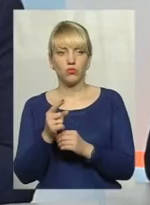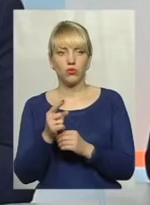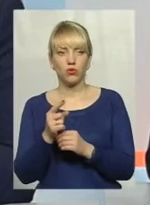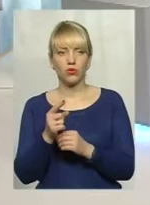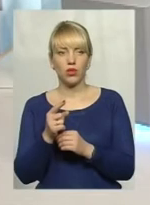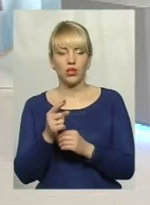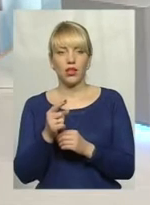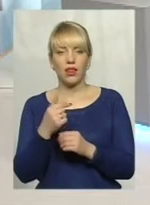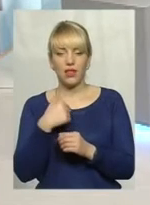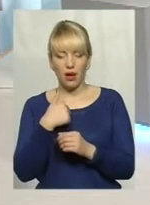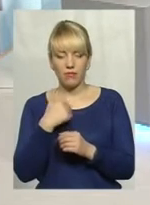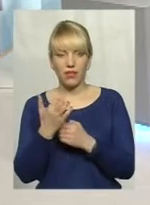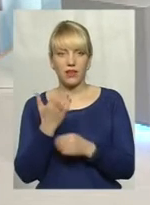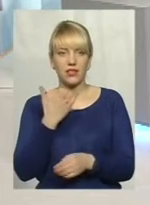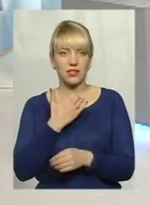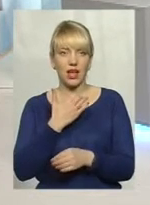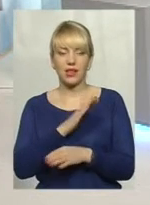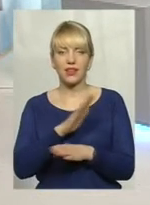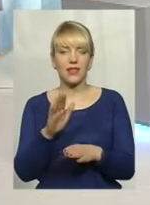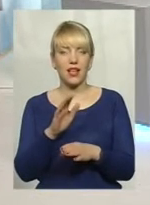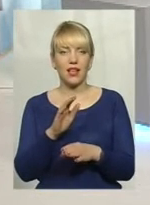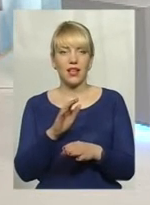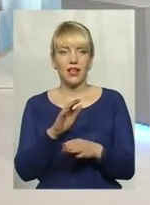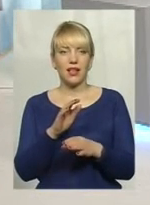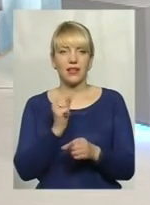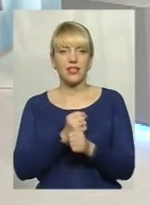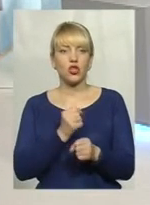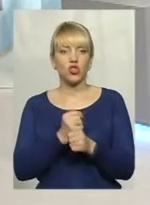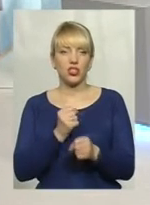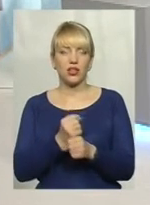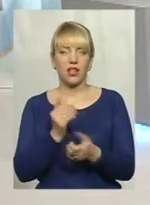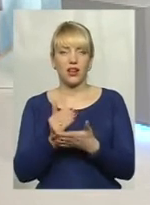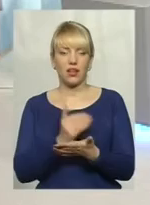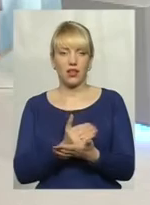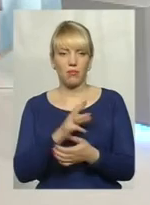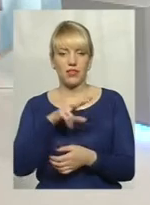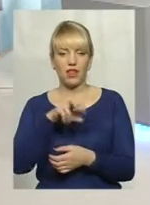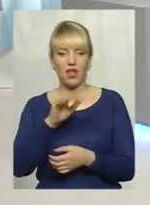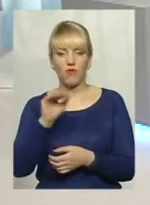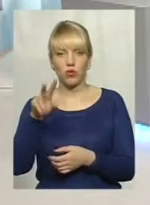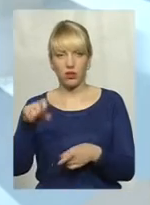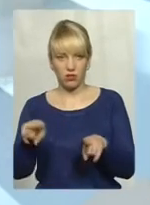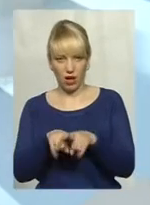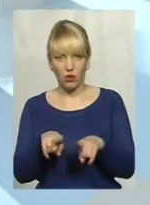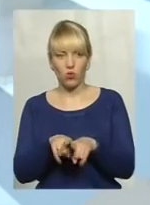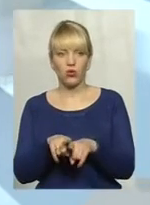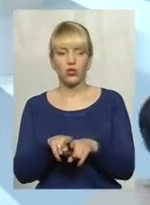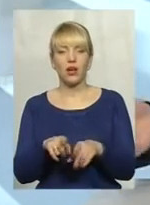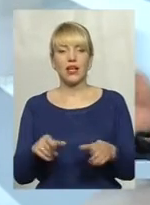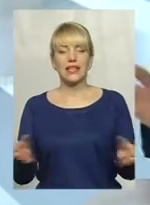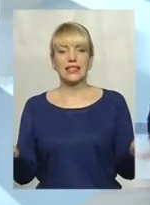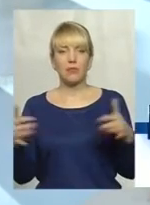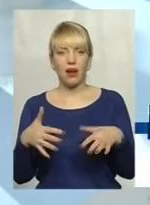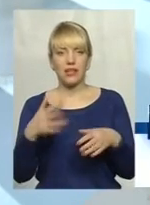надіслали. Так, далі по Славуті. По Славуті також нас зібралося, якщо не помиляюсь, три представники трьох фракцій і